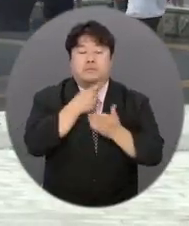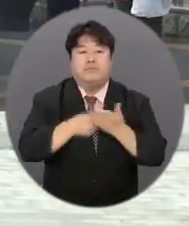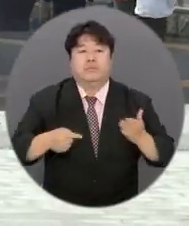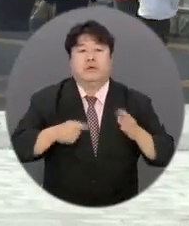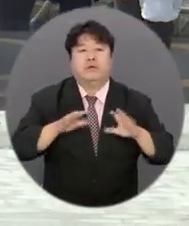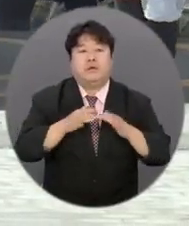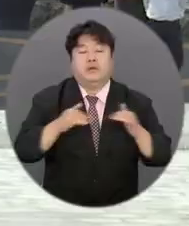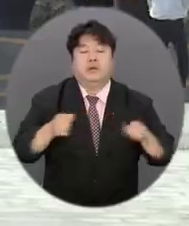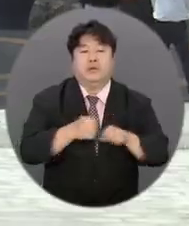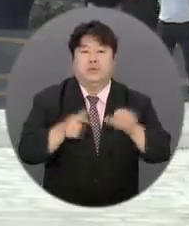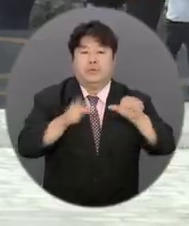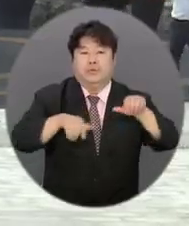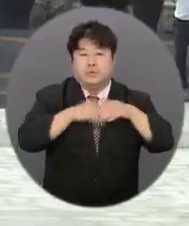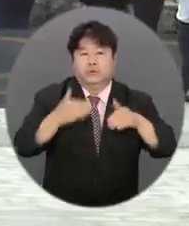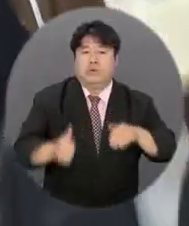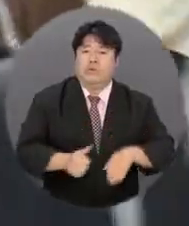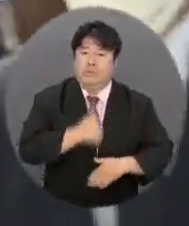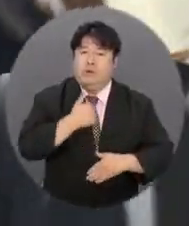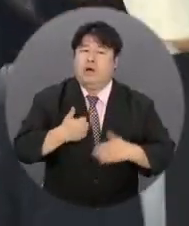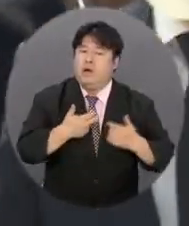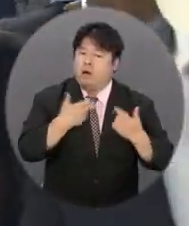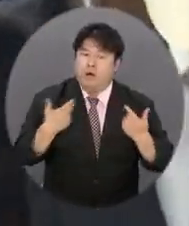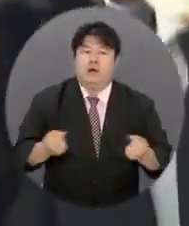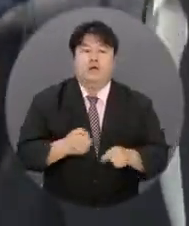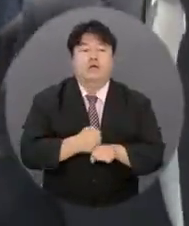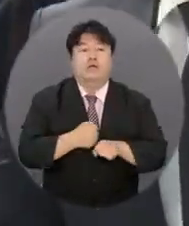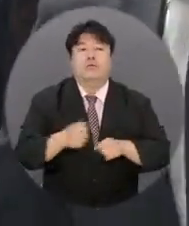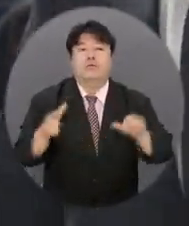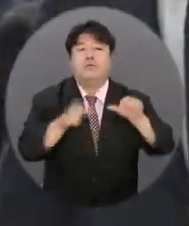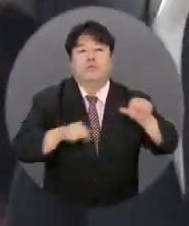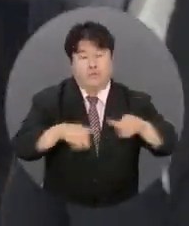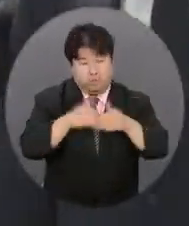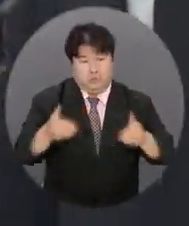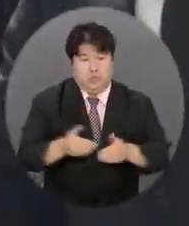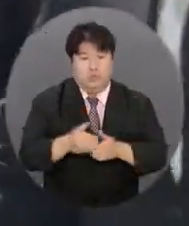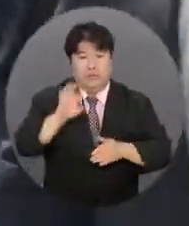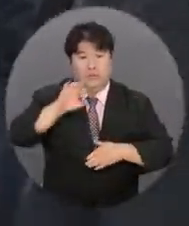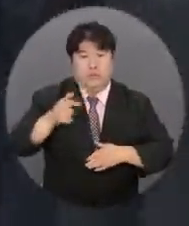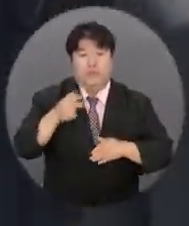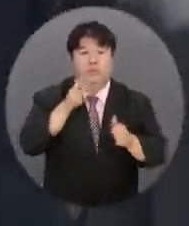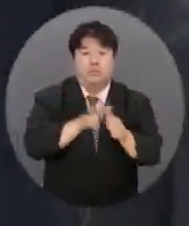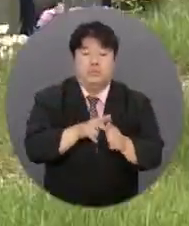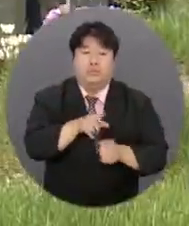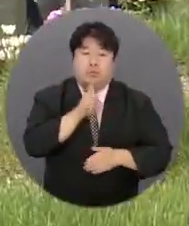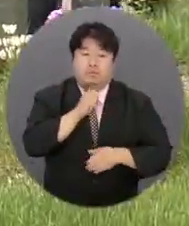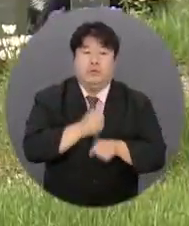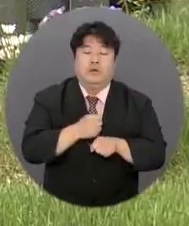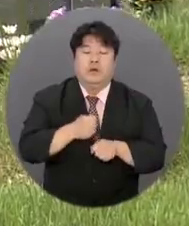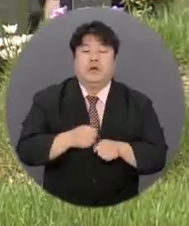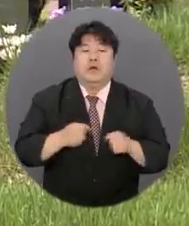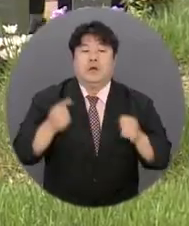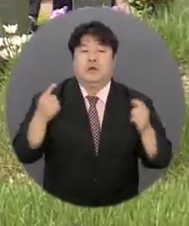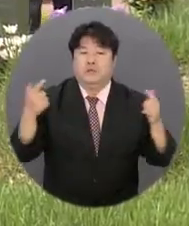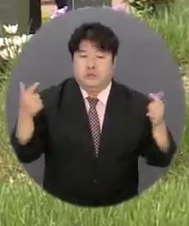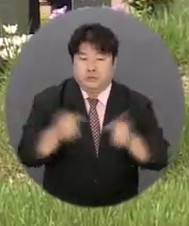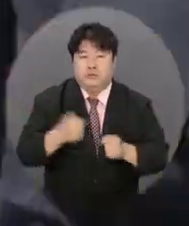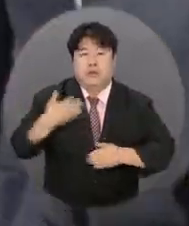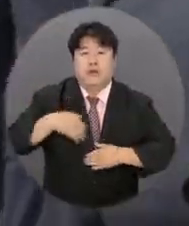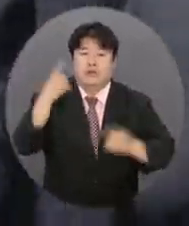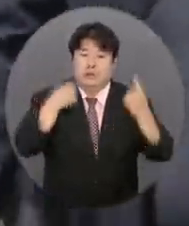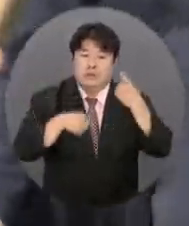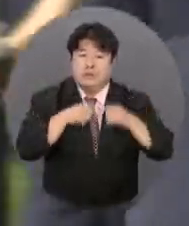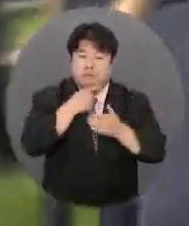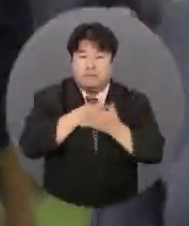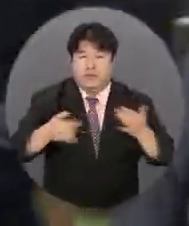당사자인 5월 단체들의 분노는 말할 것도 없습니다. 5월 단체는 윤석열 후보의 발언은 아물지 않은 피해자들의 상처에